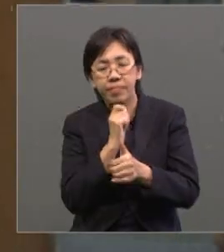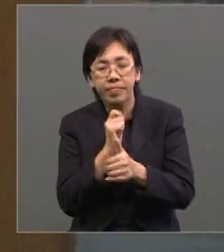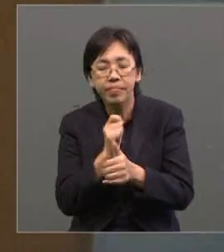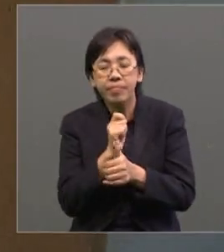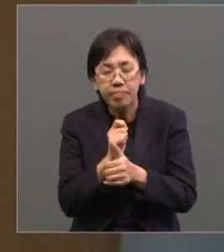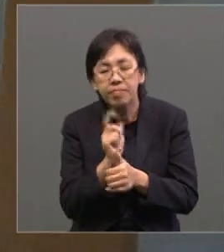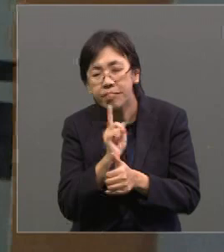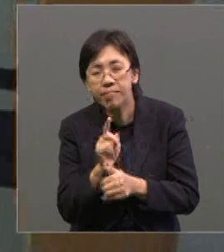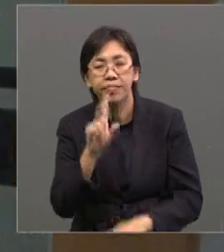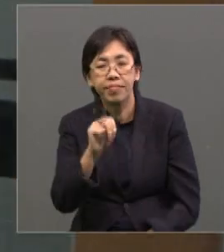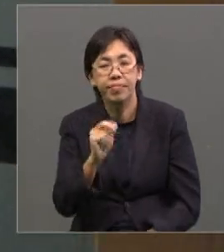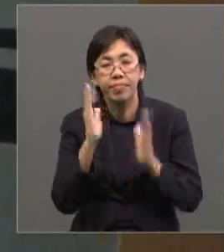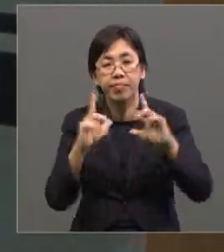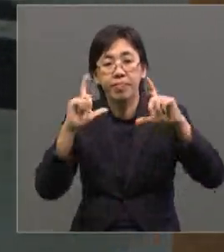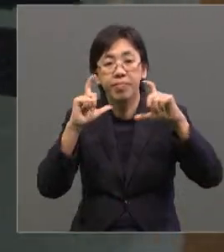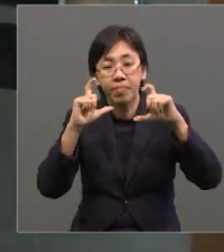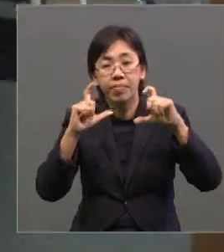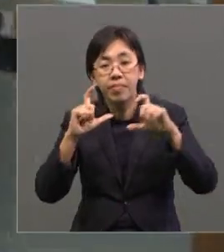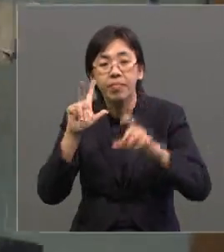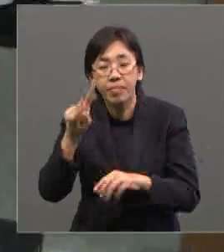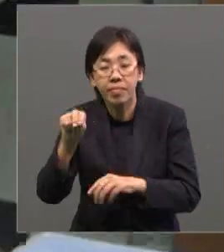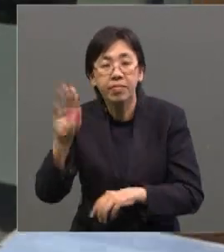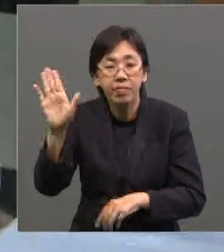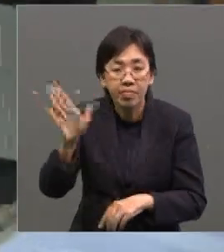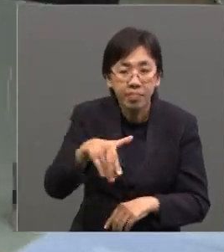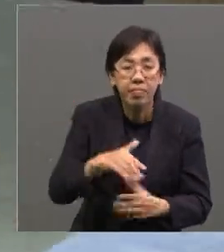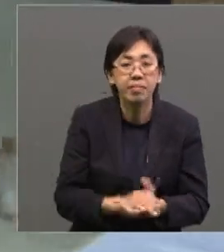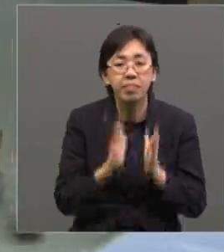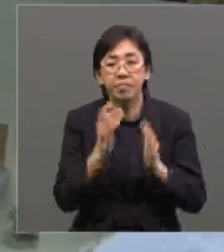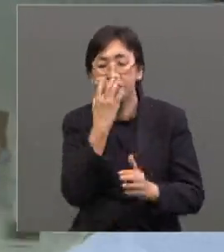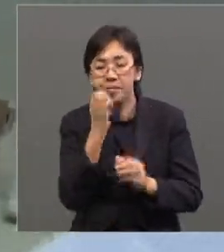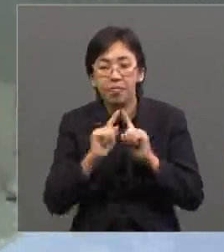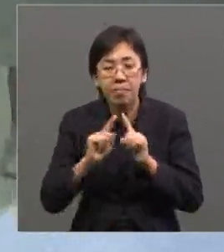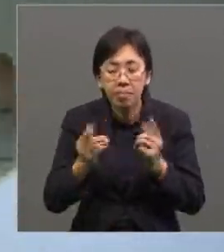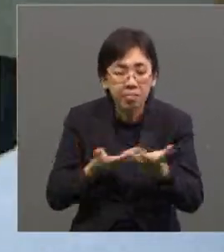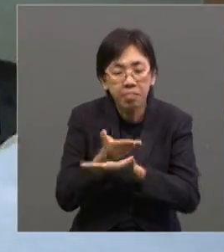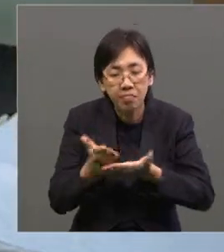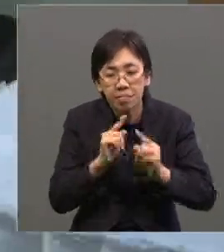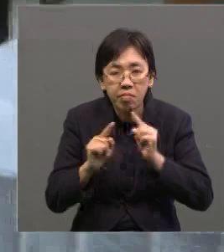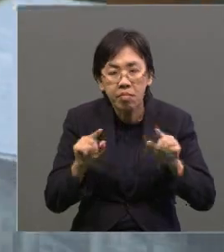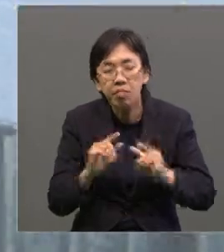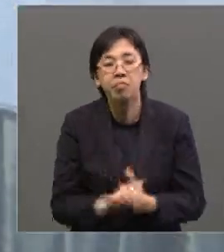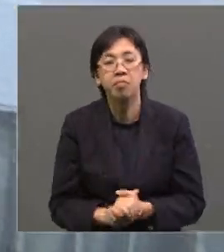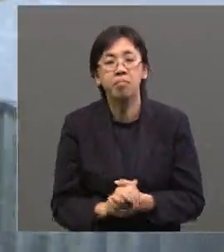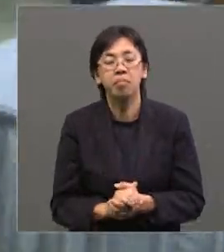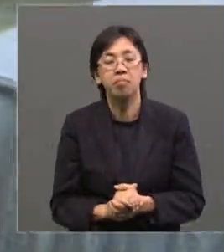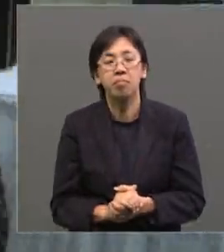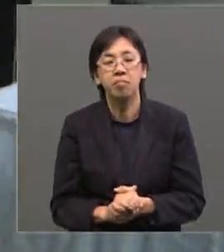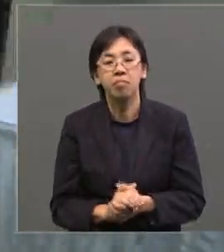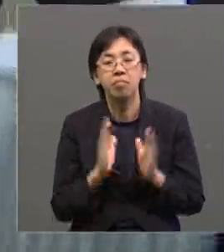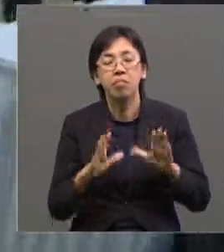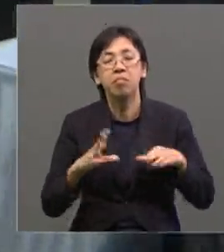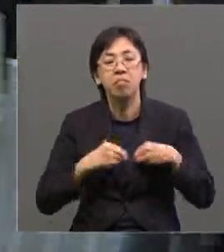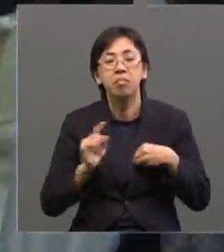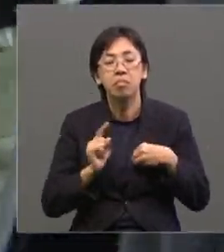สุทธิสารก็เลยนัดให้ช่างภาพผู้กรณีคนนี้เนี่ยรวมถึงผู้เสียหายมาเจรจาปรากฏว่าคู่กรณียอม